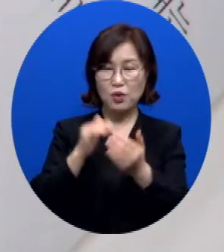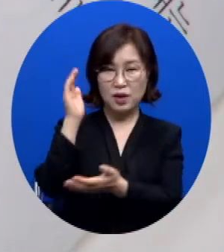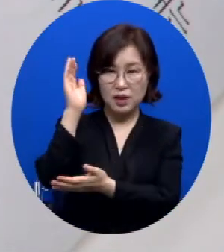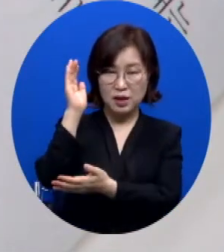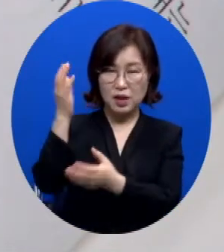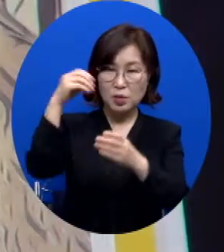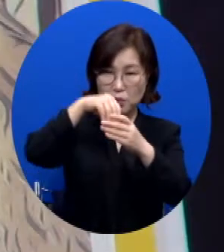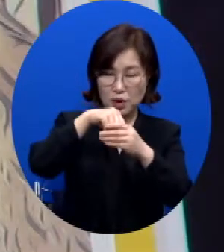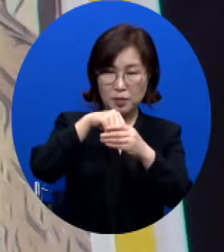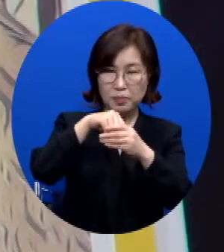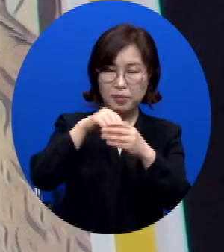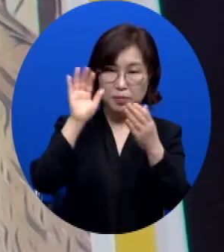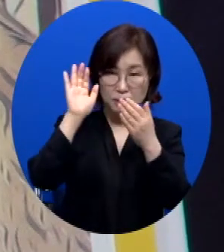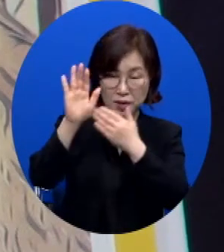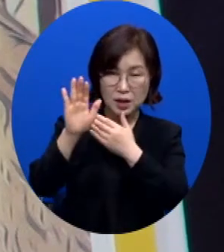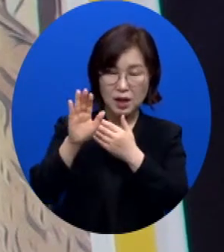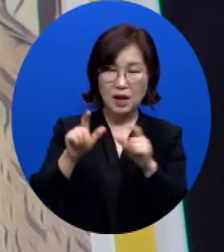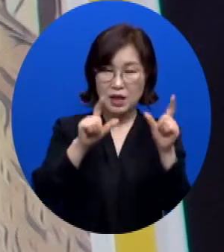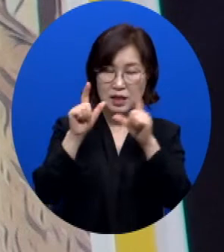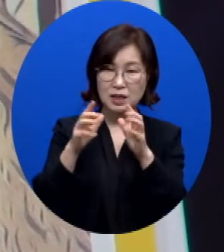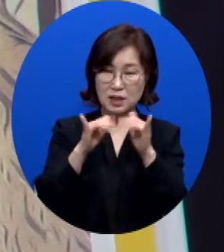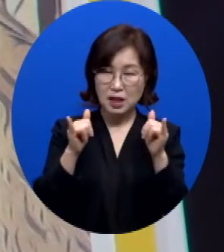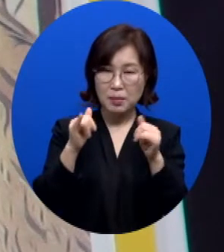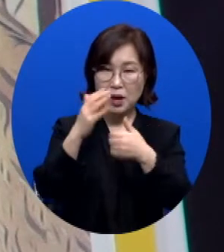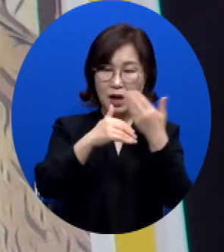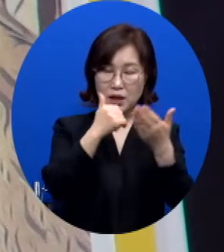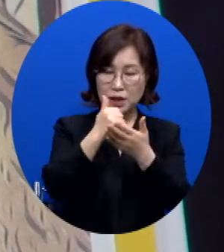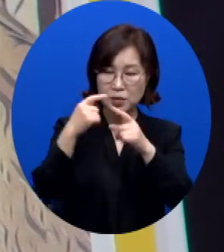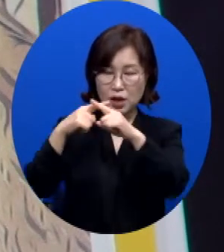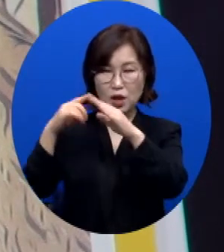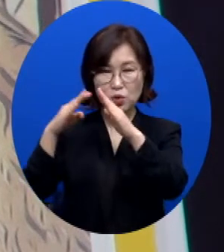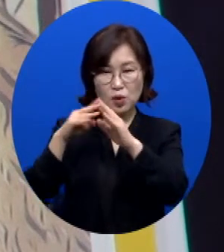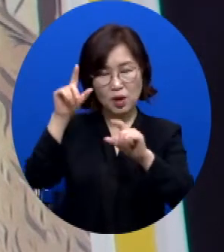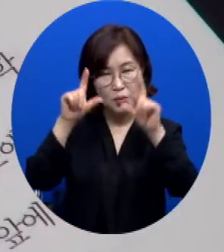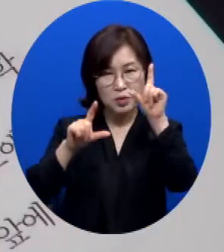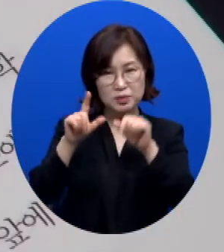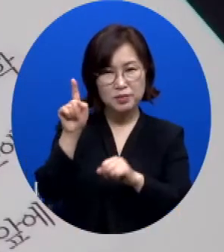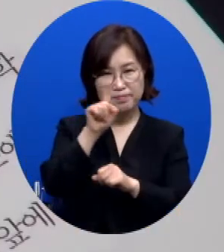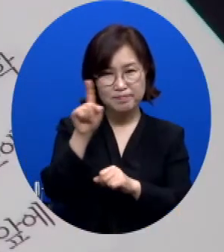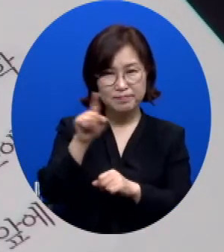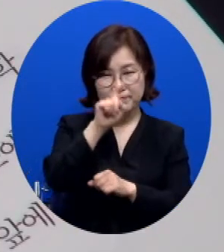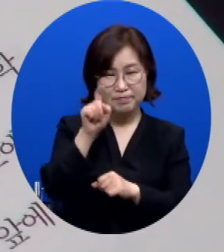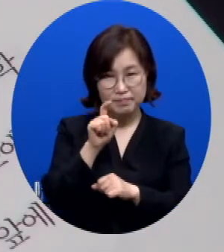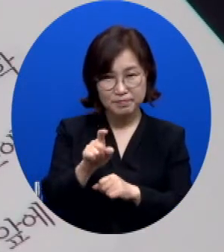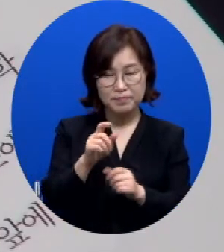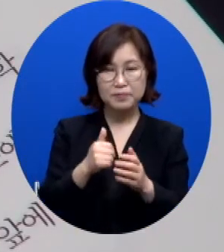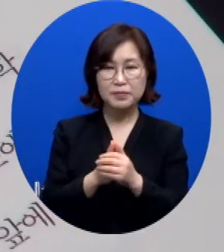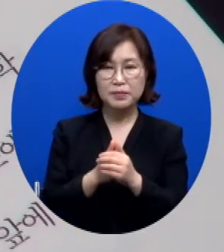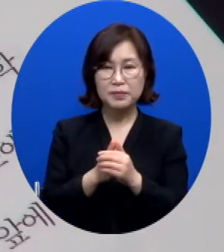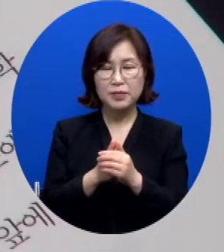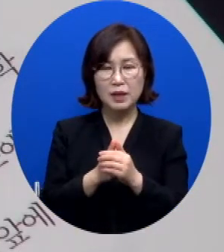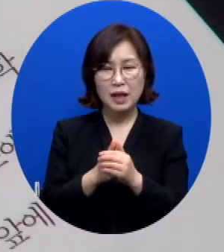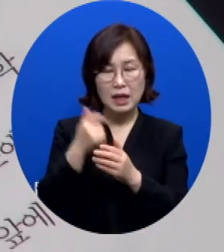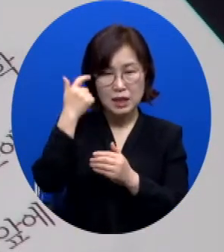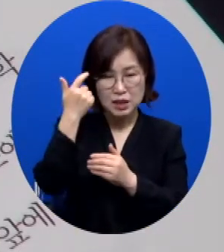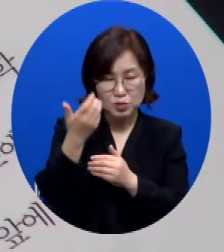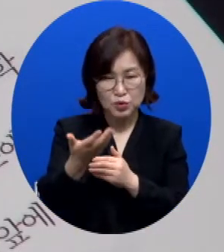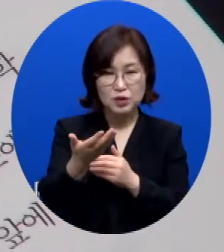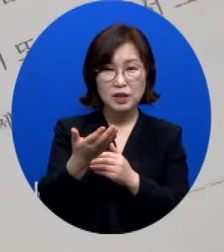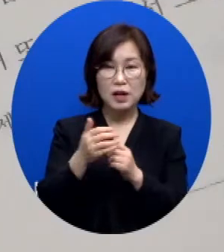풀어냈습니다. 미래 세대에게 하나님과 교회는 어떤 모습으로 그려지고 있을까? 저자는 이와 같은 질문을